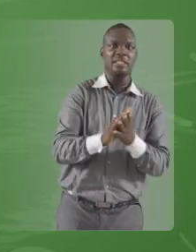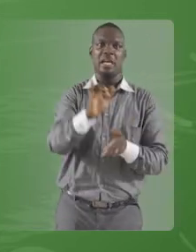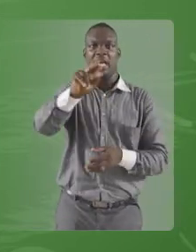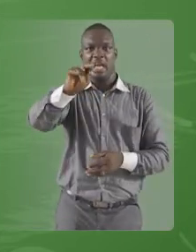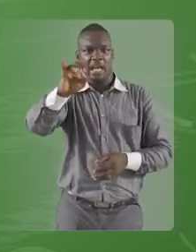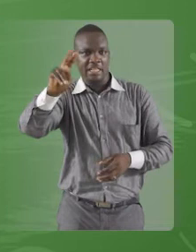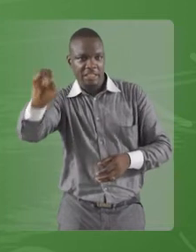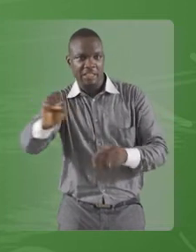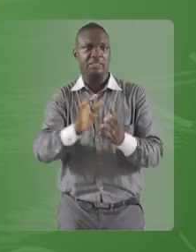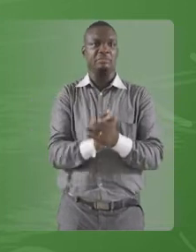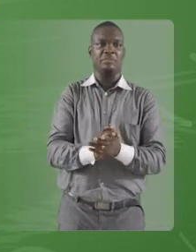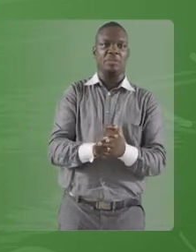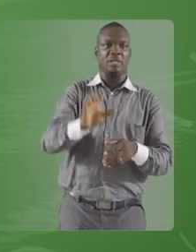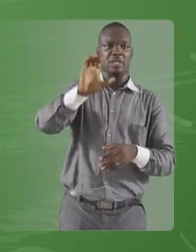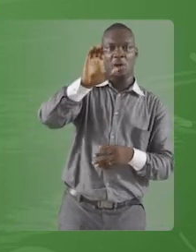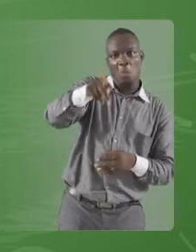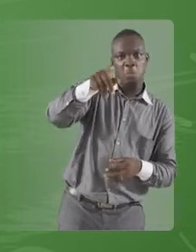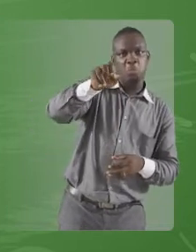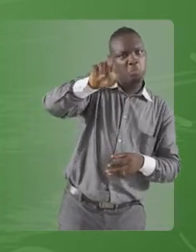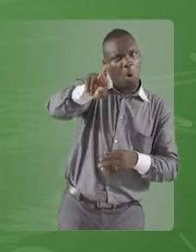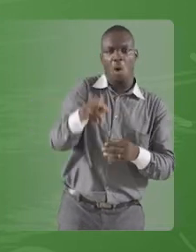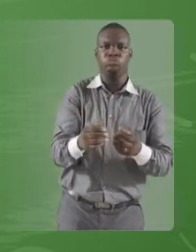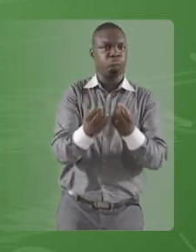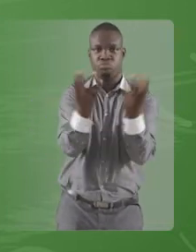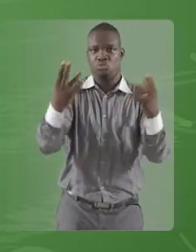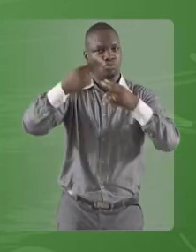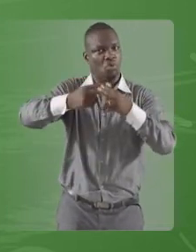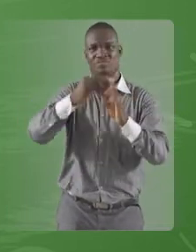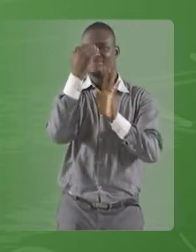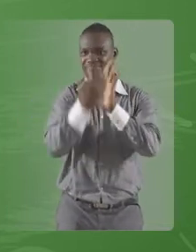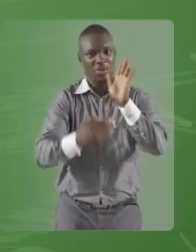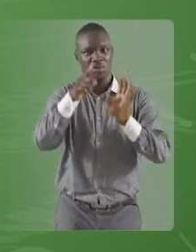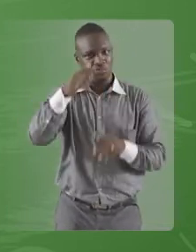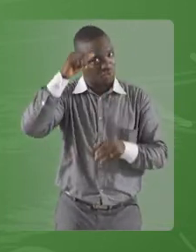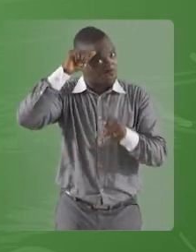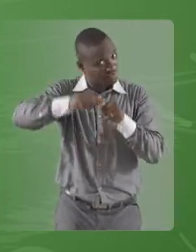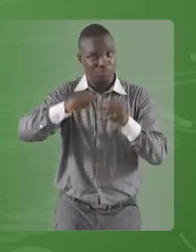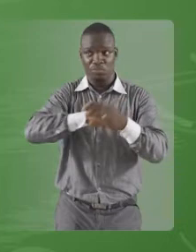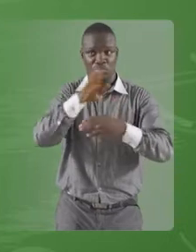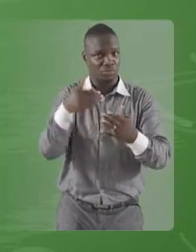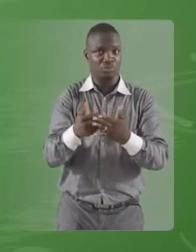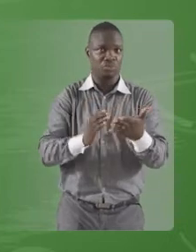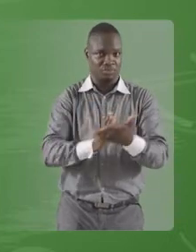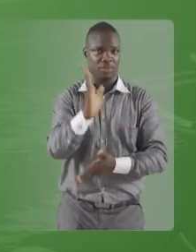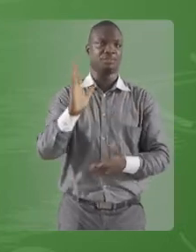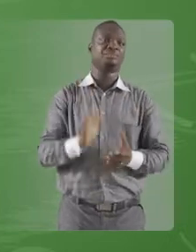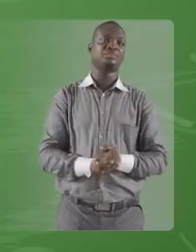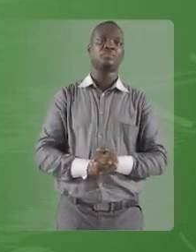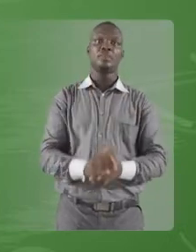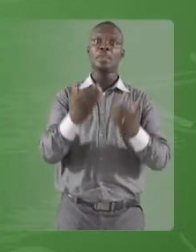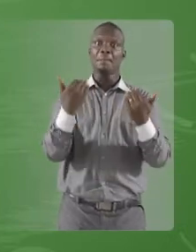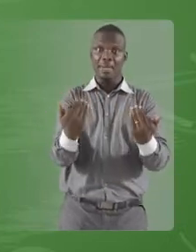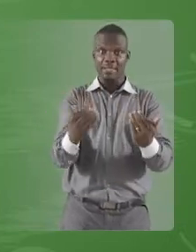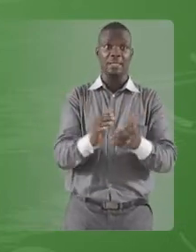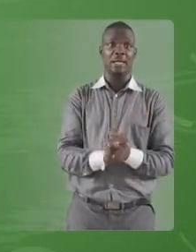cytoplasme, cellule reproductrice et noyau reproducteur. Bien, alors, quelle est l'étape finale de notre